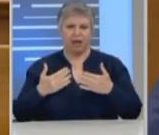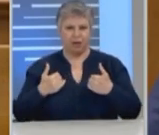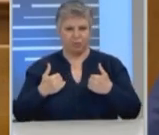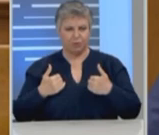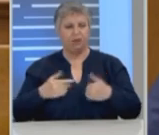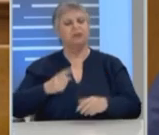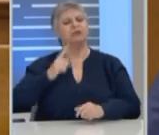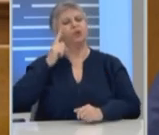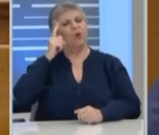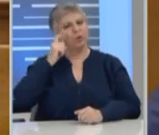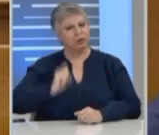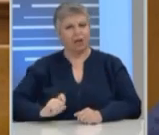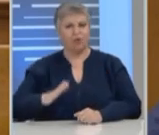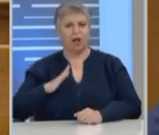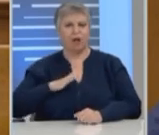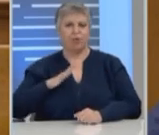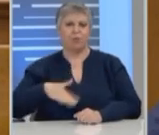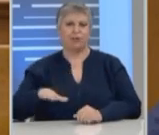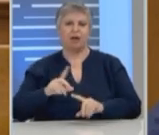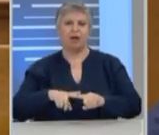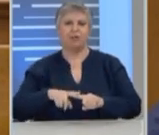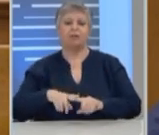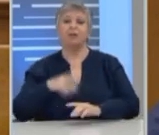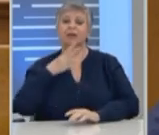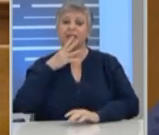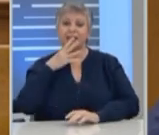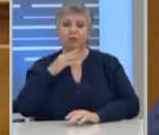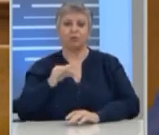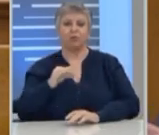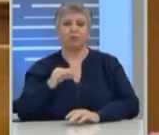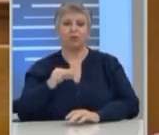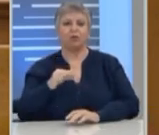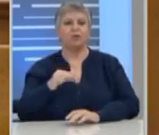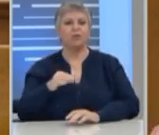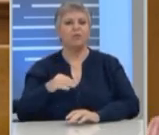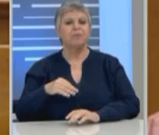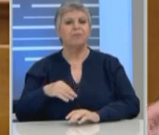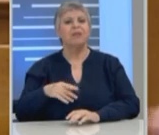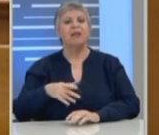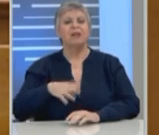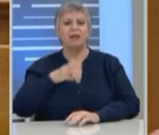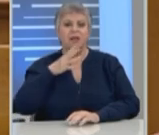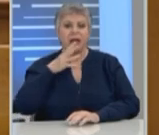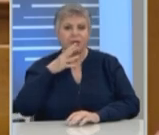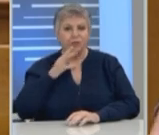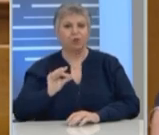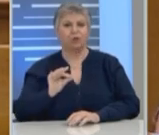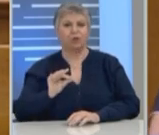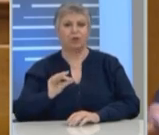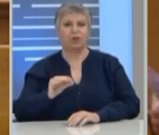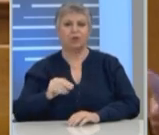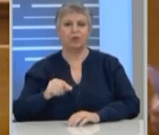Και είναι γι' αυτόν ακριβώς το λόγο, κυρίες και κύριοι συνάδελφοι, γι' αυτόν ακριβώς το λόγο που παρά